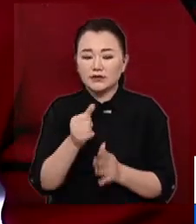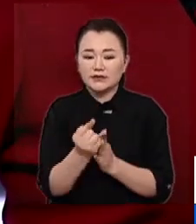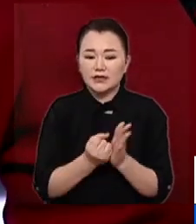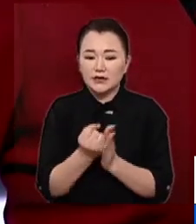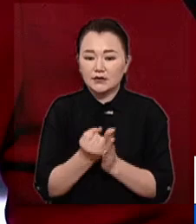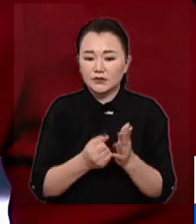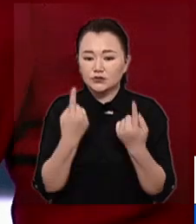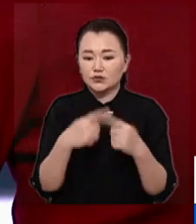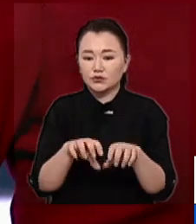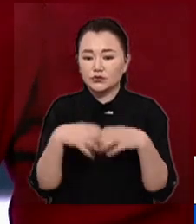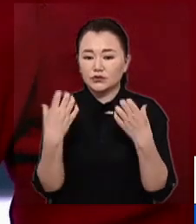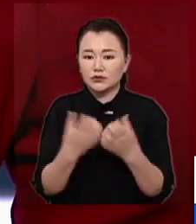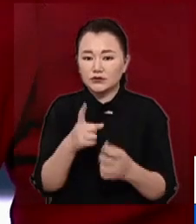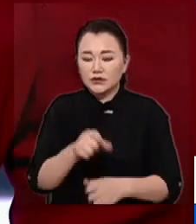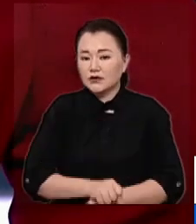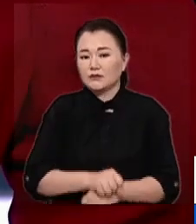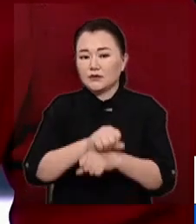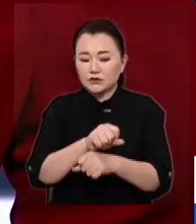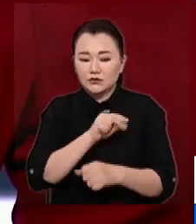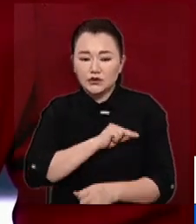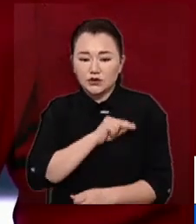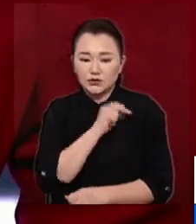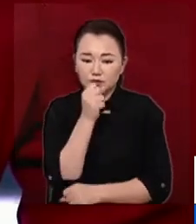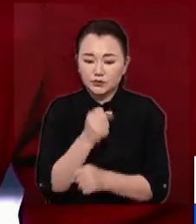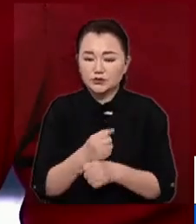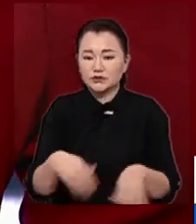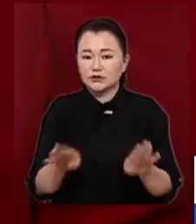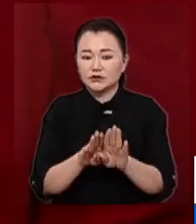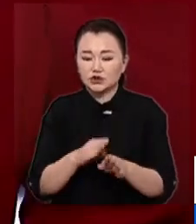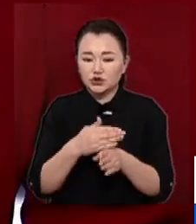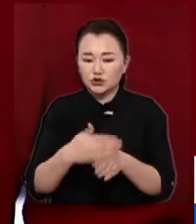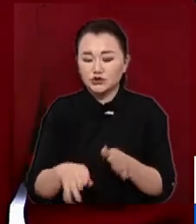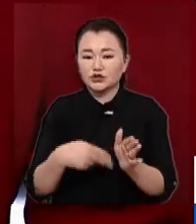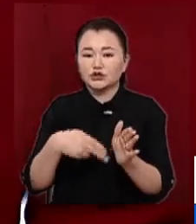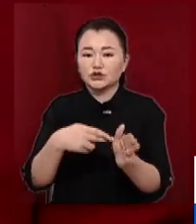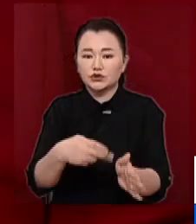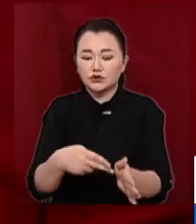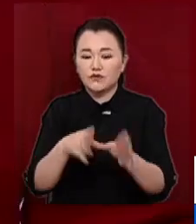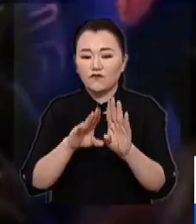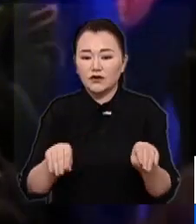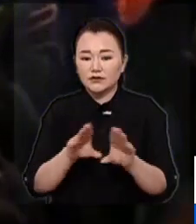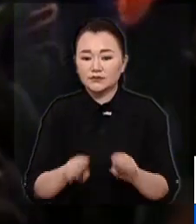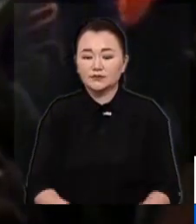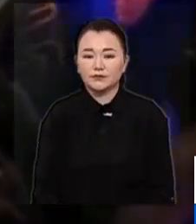запасные аэродромы. Из-за забастовки персонала закрыта часть железнодорожных станций.